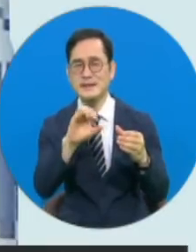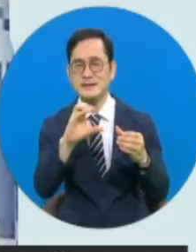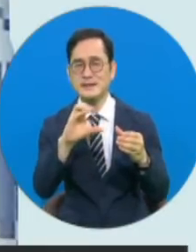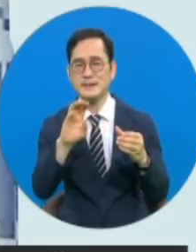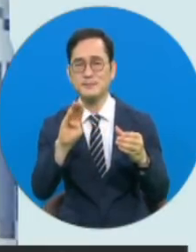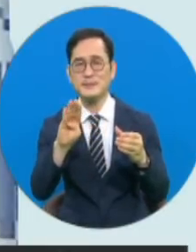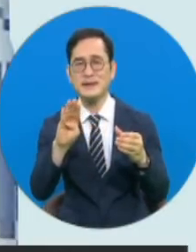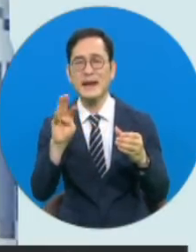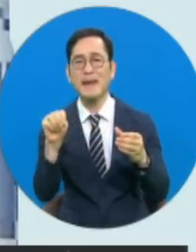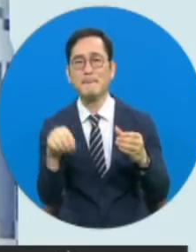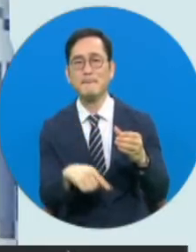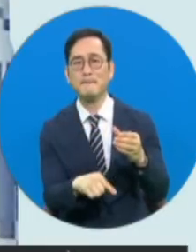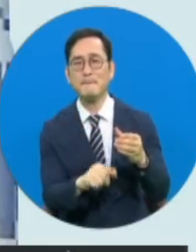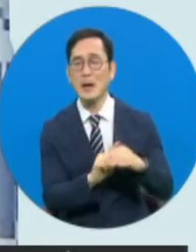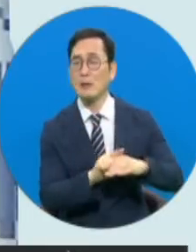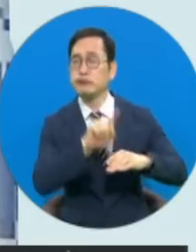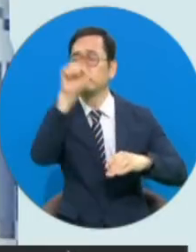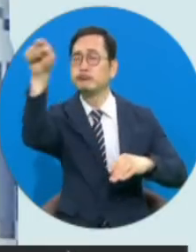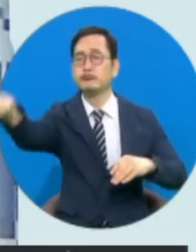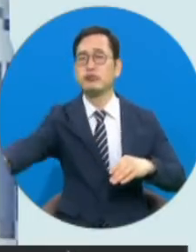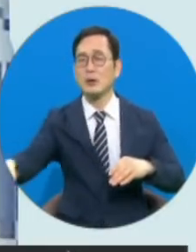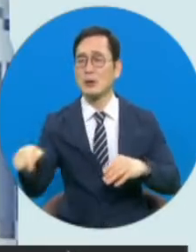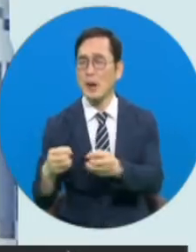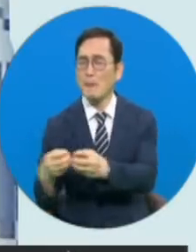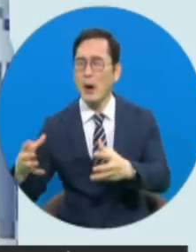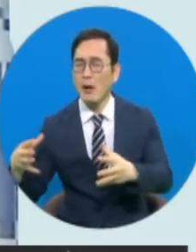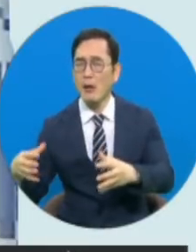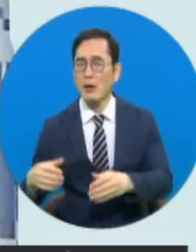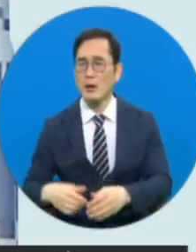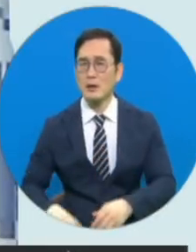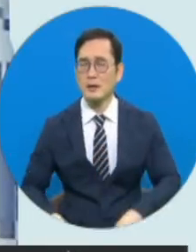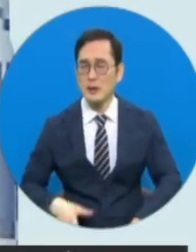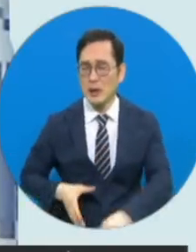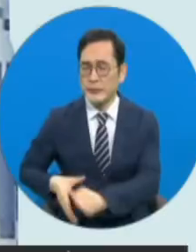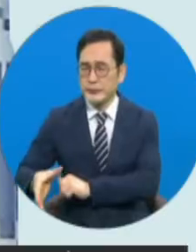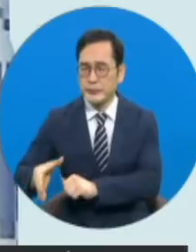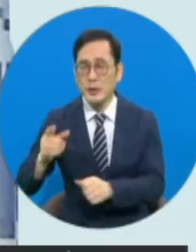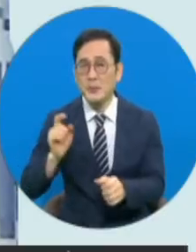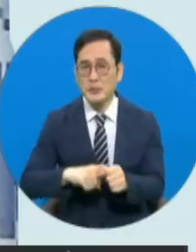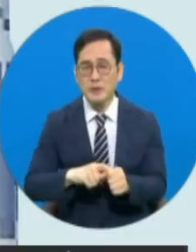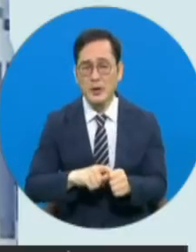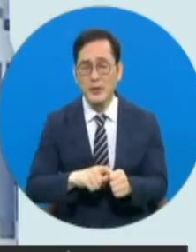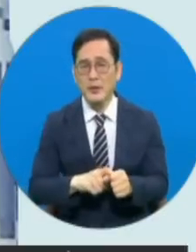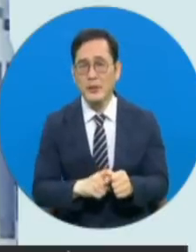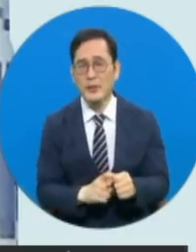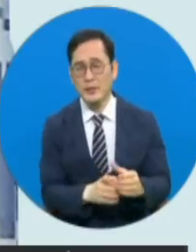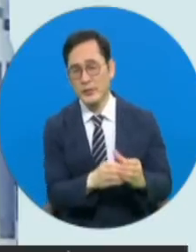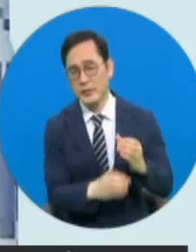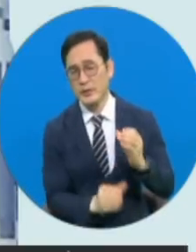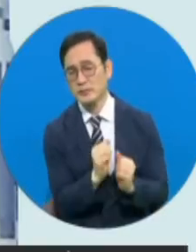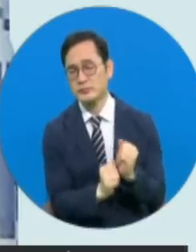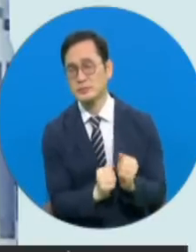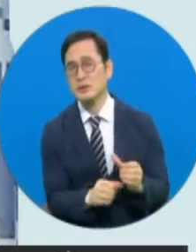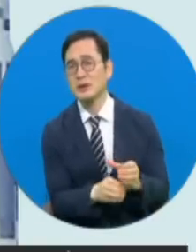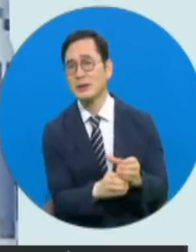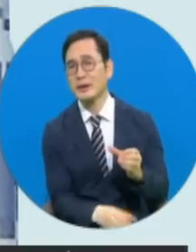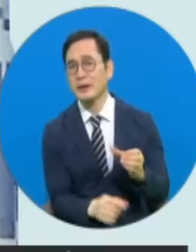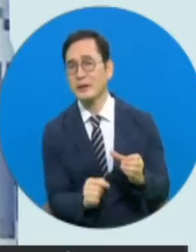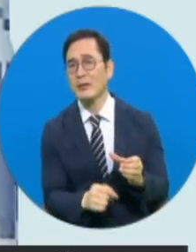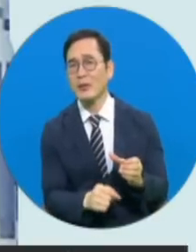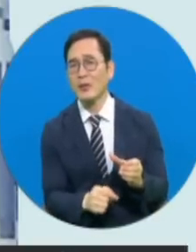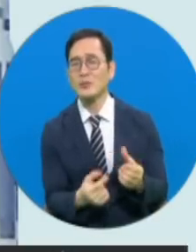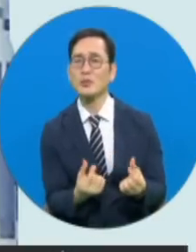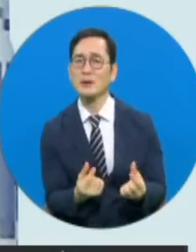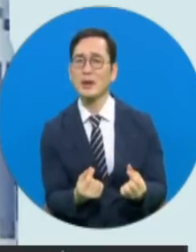좋은 거 힘주고 싶은 거에 다 백두산을 갖다 붙입니다 엔진에도 백두산을 붙였다 ICBM 엔진입니다 두 개 혹은 4개를 묶은 겁니다